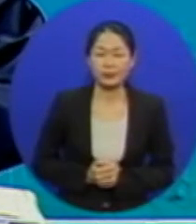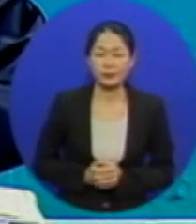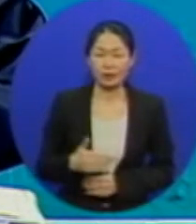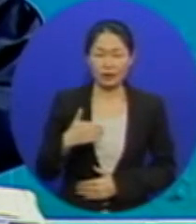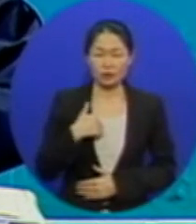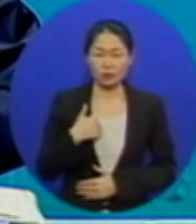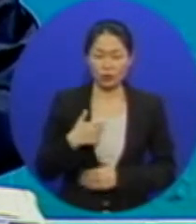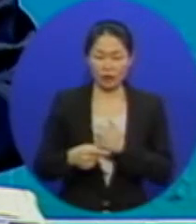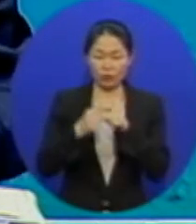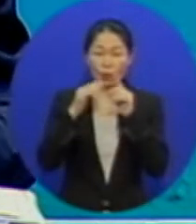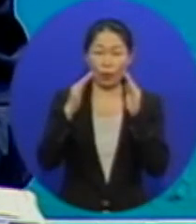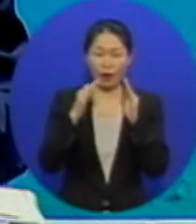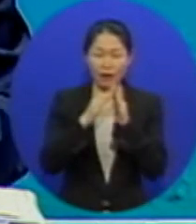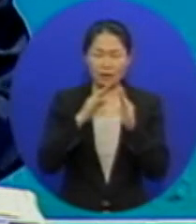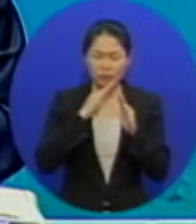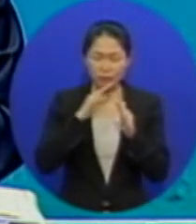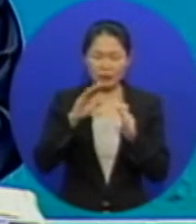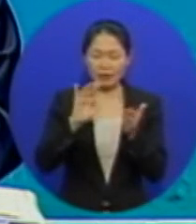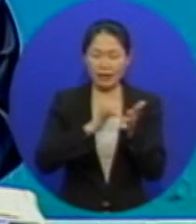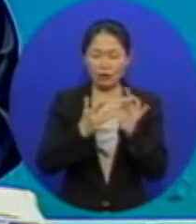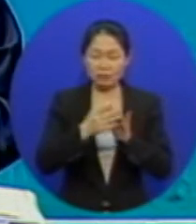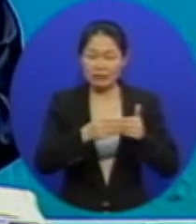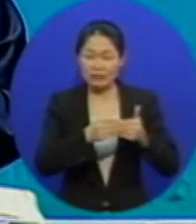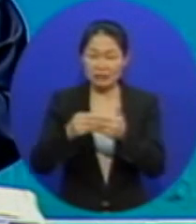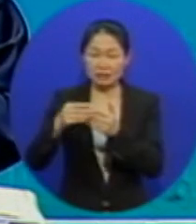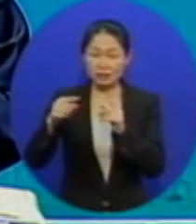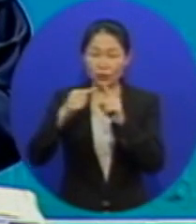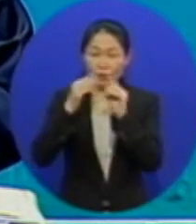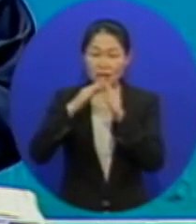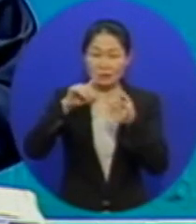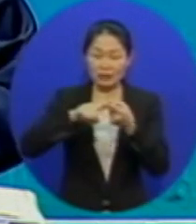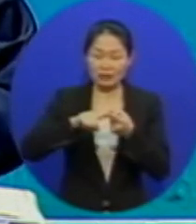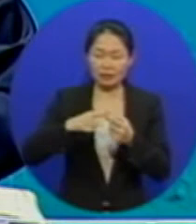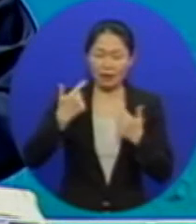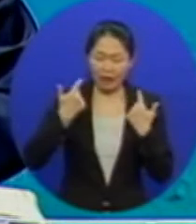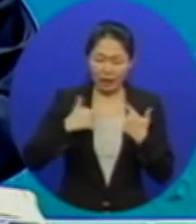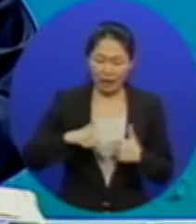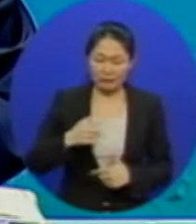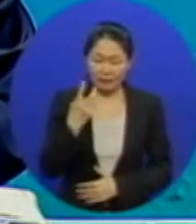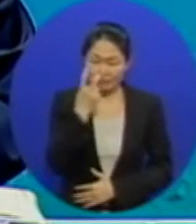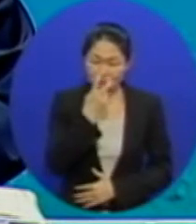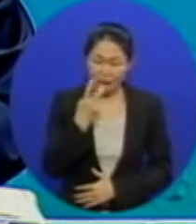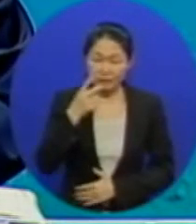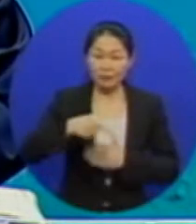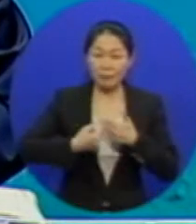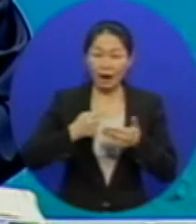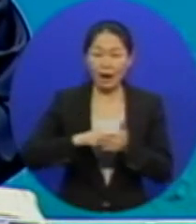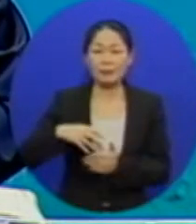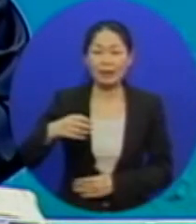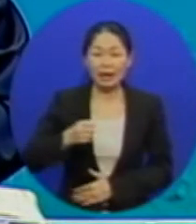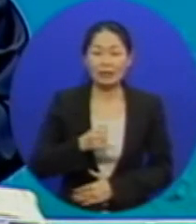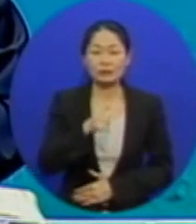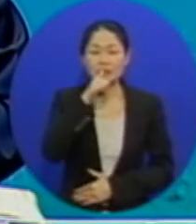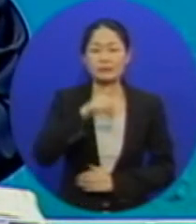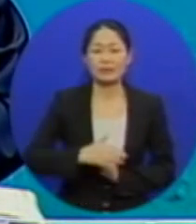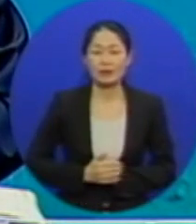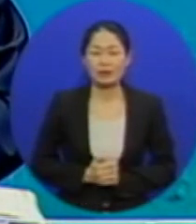저는 저희 교회가 정말 예수님이 이끄시는 교회 인가를 항상 살피는 마음을 가지고 있습니다